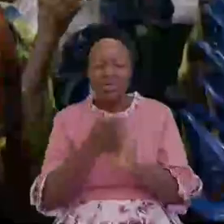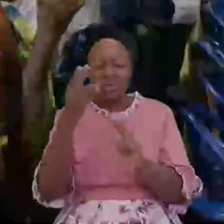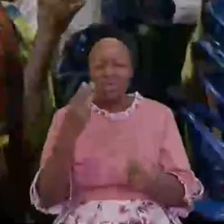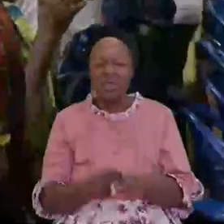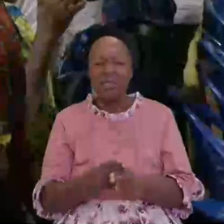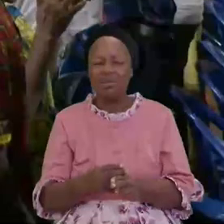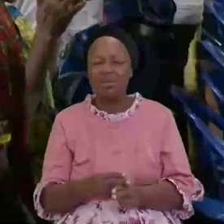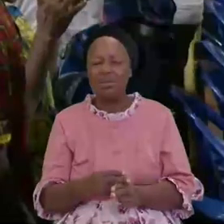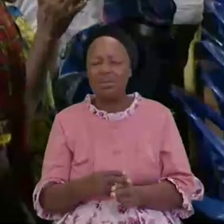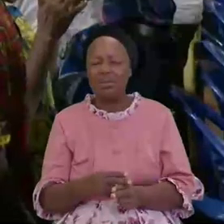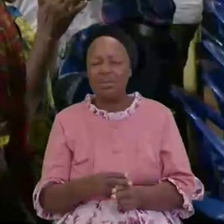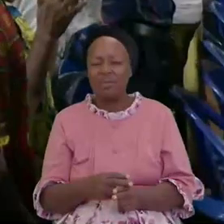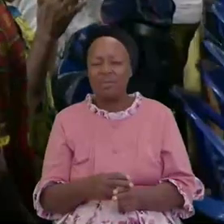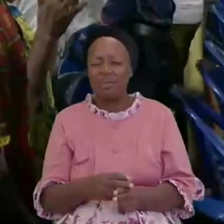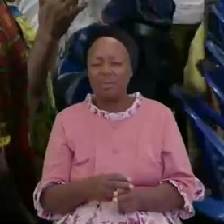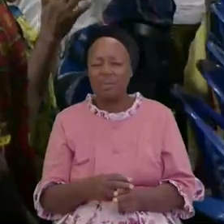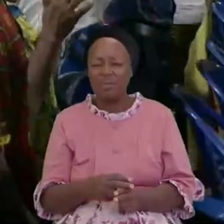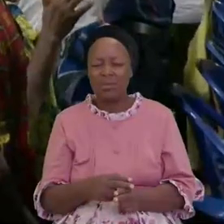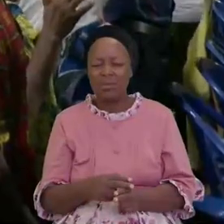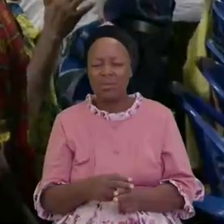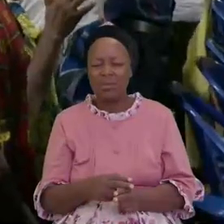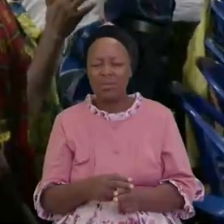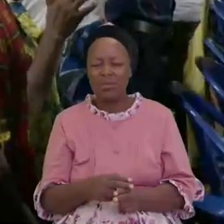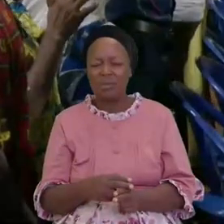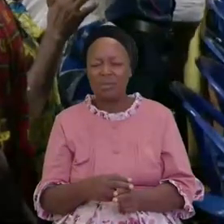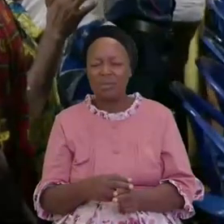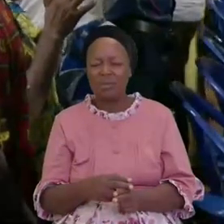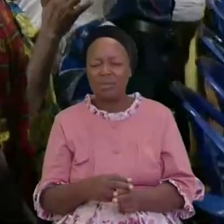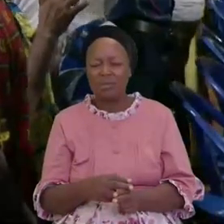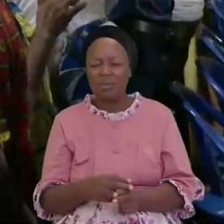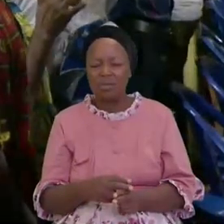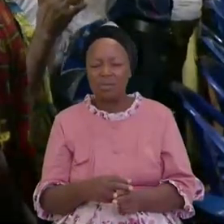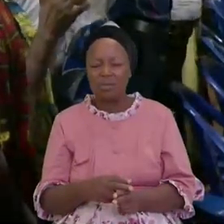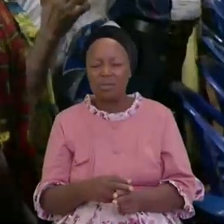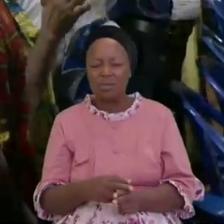L'insanité, la folie, vous êtes délivrés au nom de Jésus.